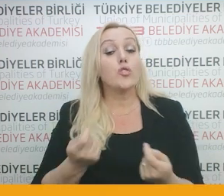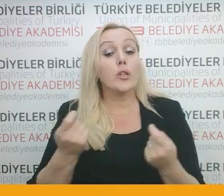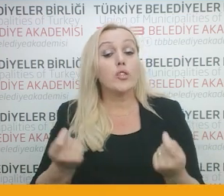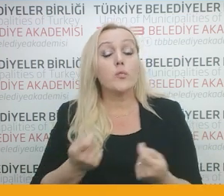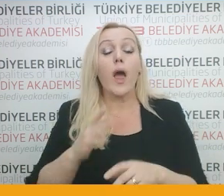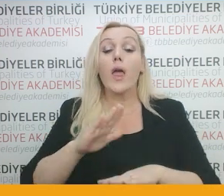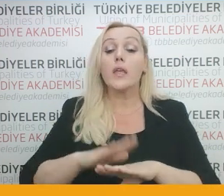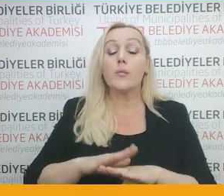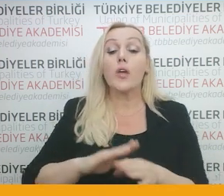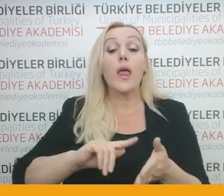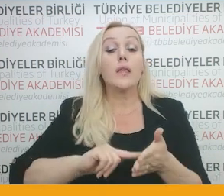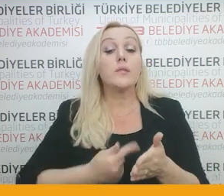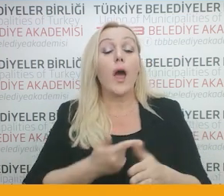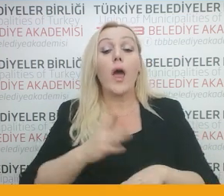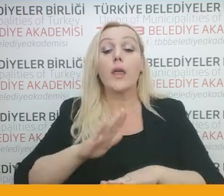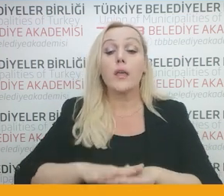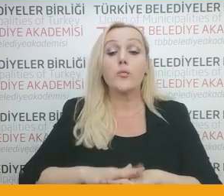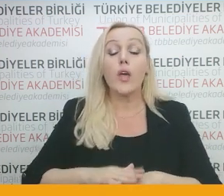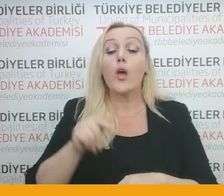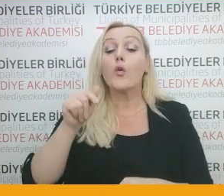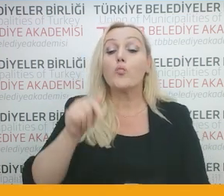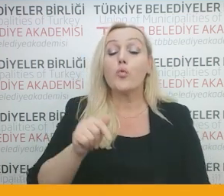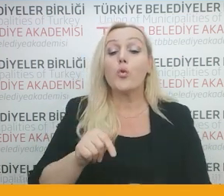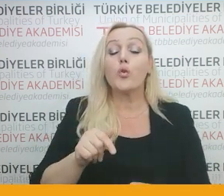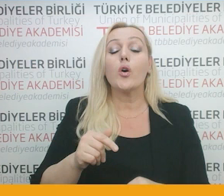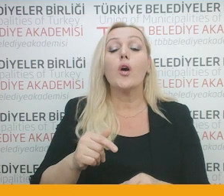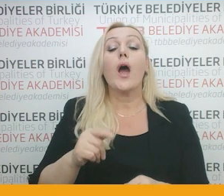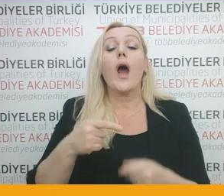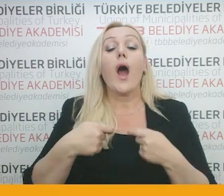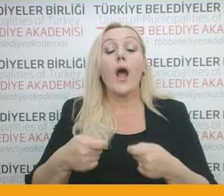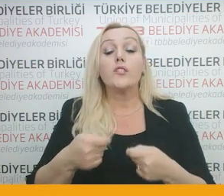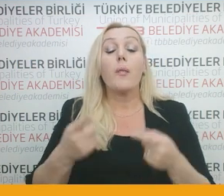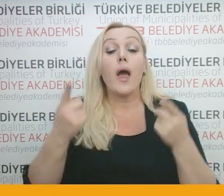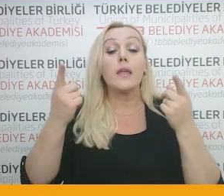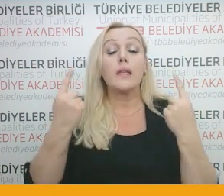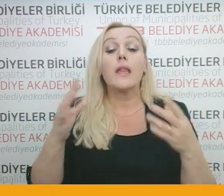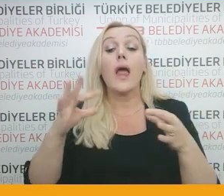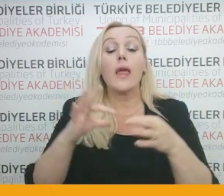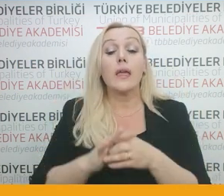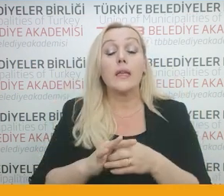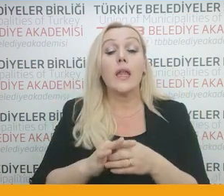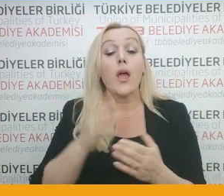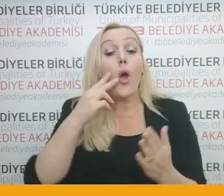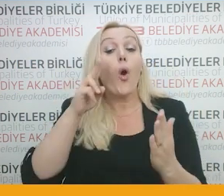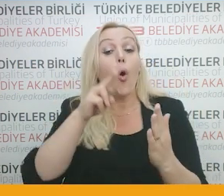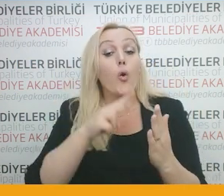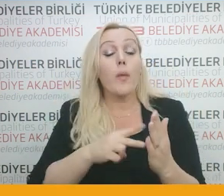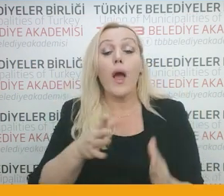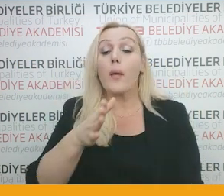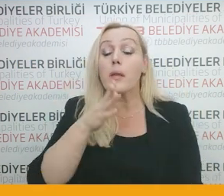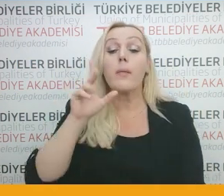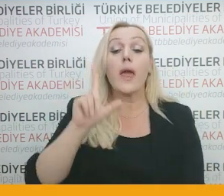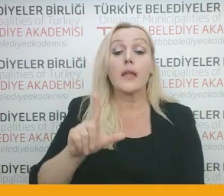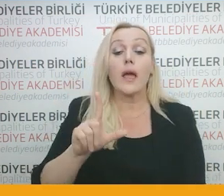işlem yapacaksanız, bir imza atacaksanız mutlaka bu tebliği, harcama yetkilileri hakkında genel tebliği okumanız, bilmeniz gerekmektedir. Mutlaka